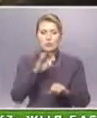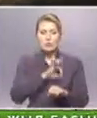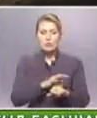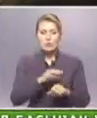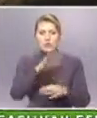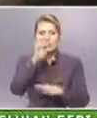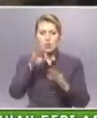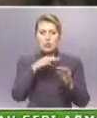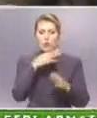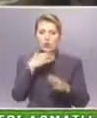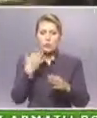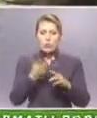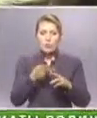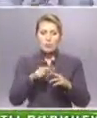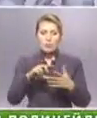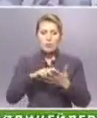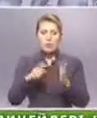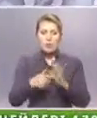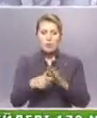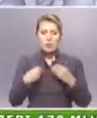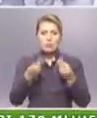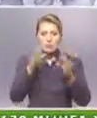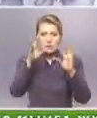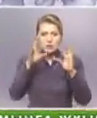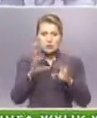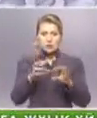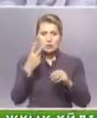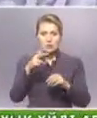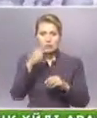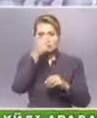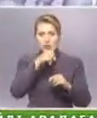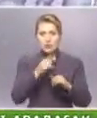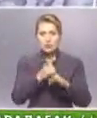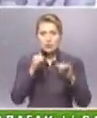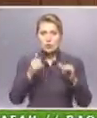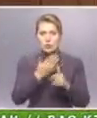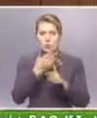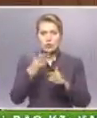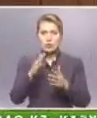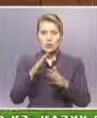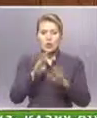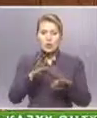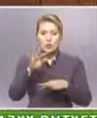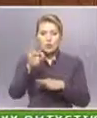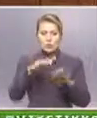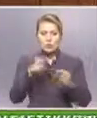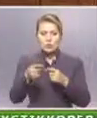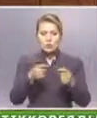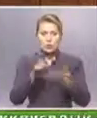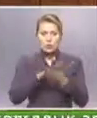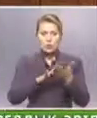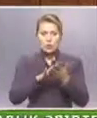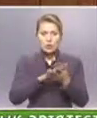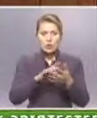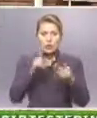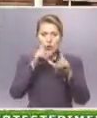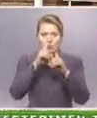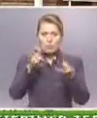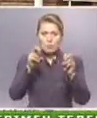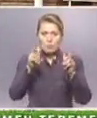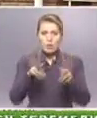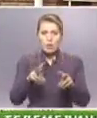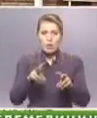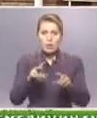жетімдер жеткілікті. Оларға пәтер беру жайлы заңның шыққанына 20 жылдан асса да, ол туралы балалар үйінің жетекшілері не тиісті мекемелер